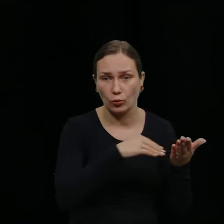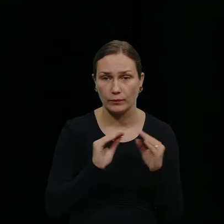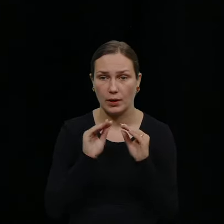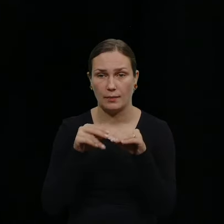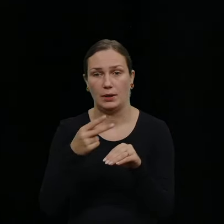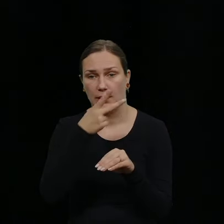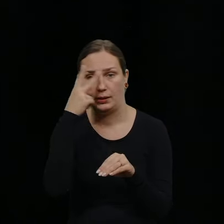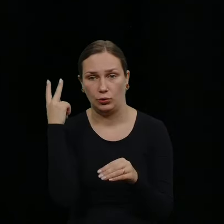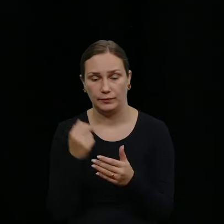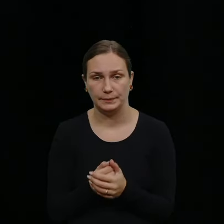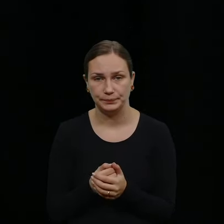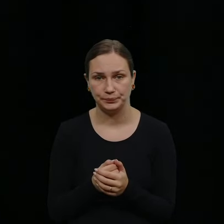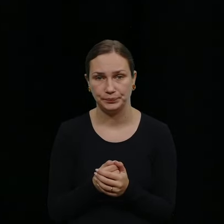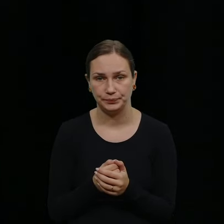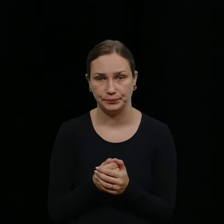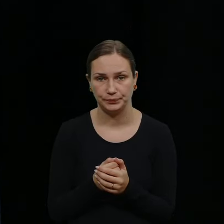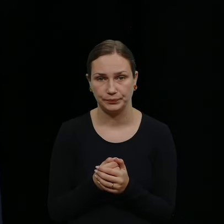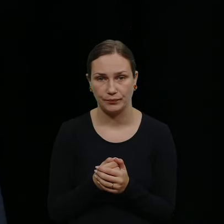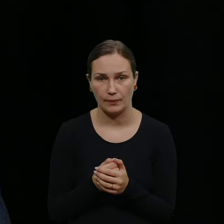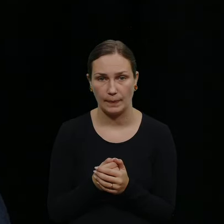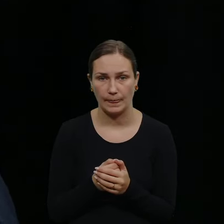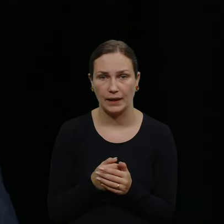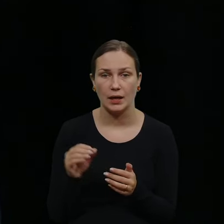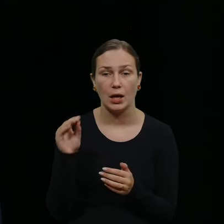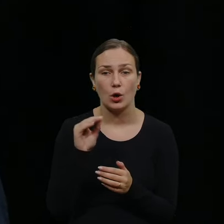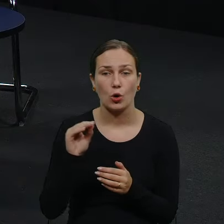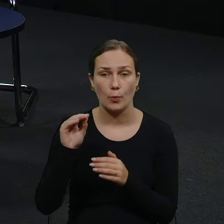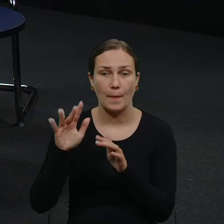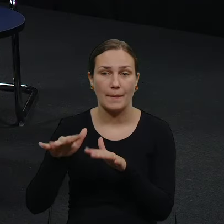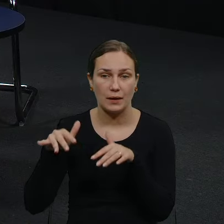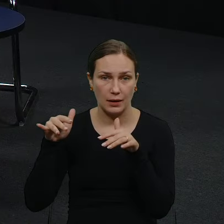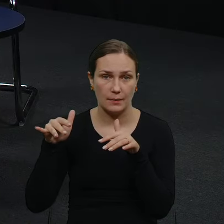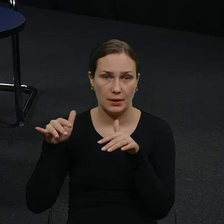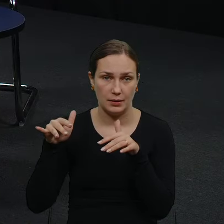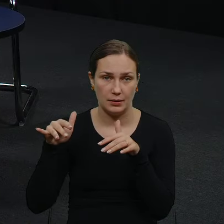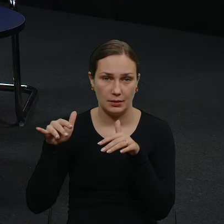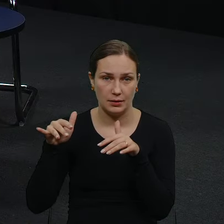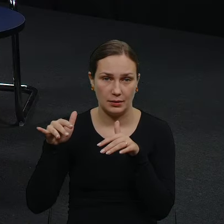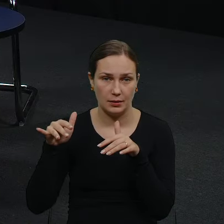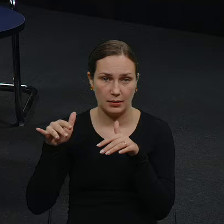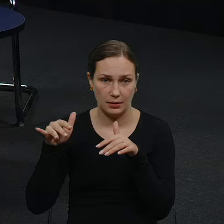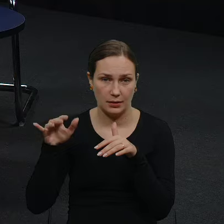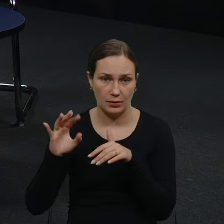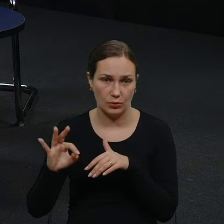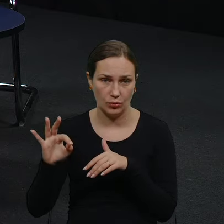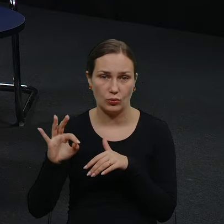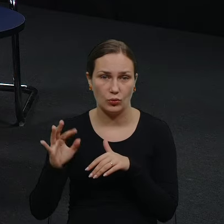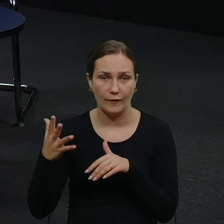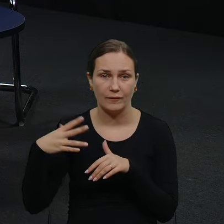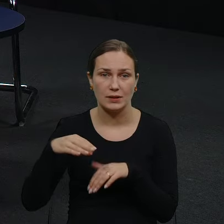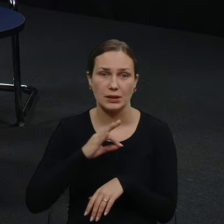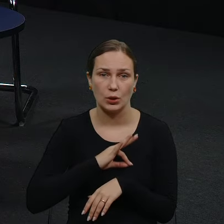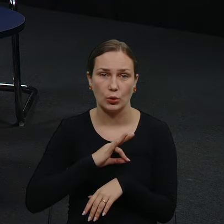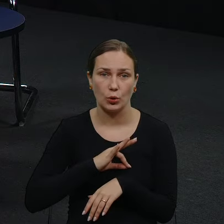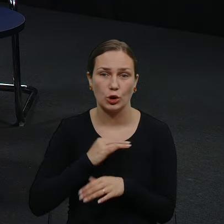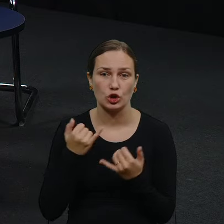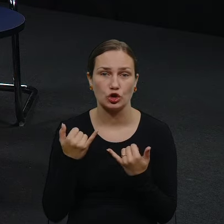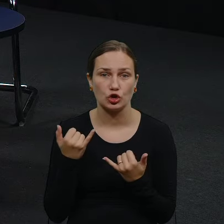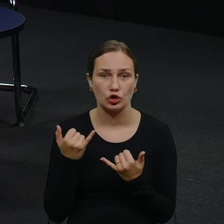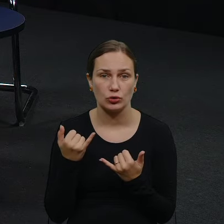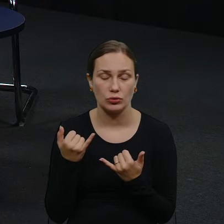Lietuvą. Kitas dalykas, nu, Europos parlamente, galbūt čia tokie bus visiems prieinamesni dalykai, mes visi naudojame